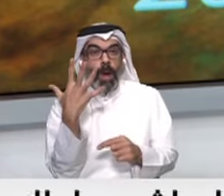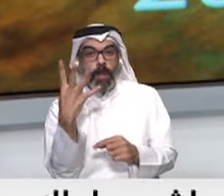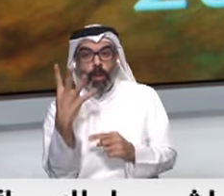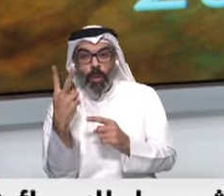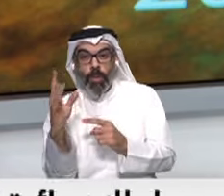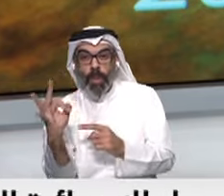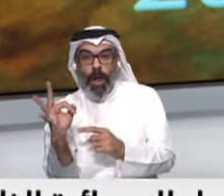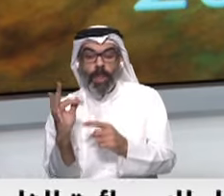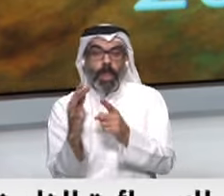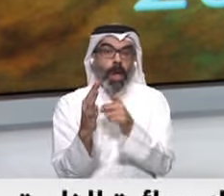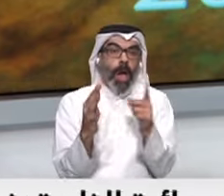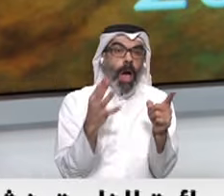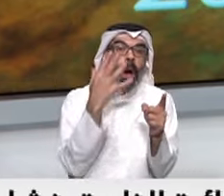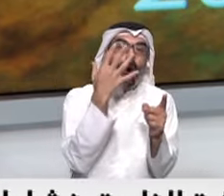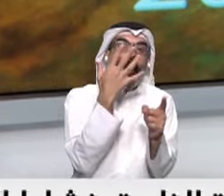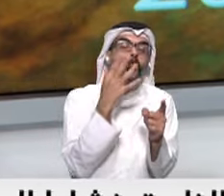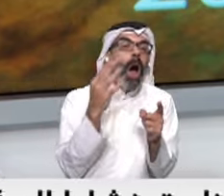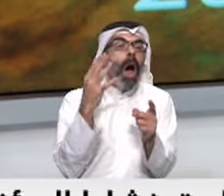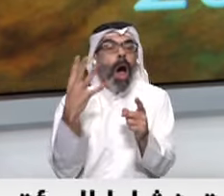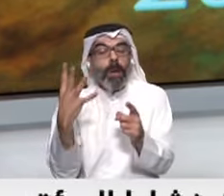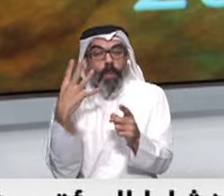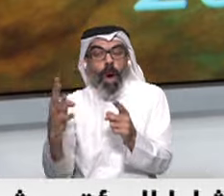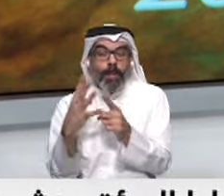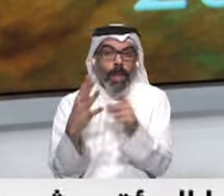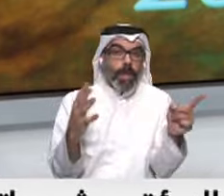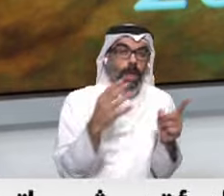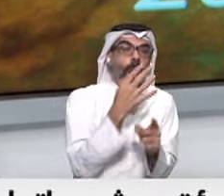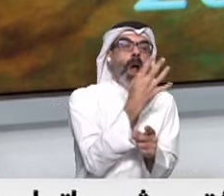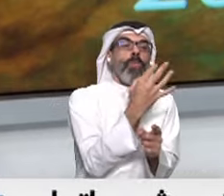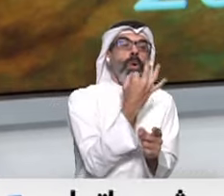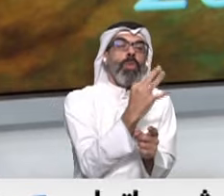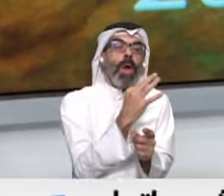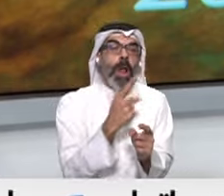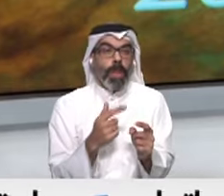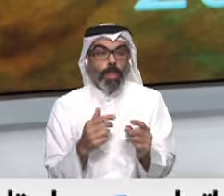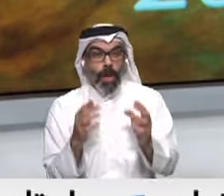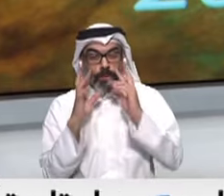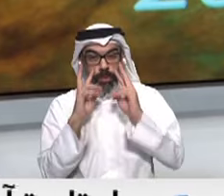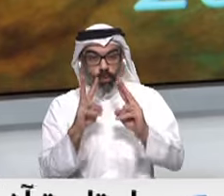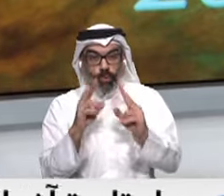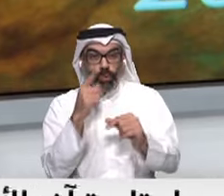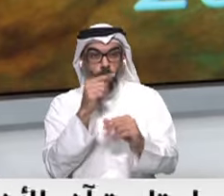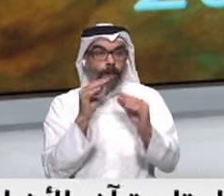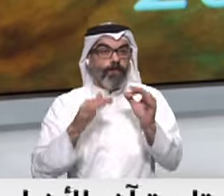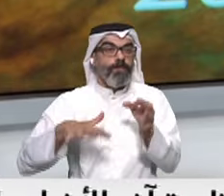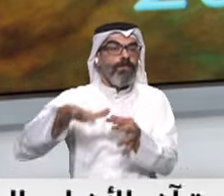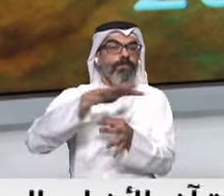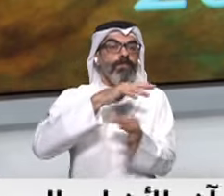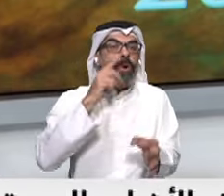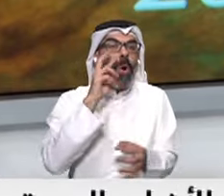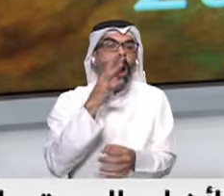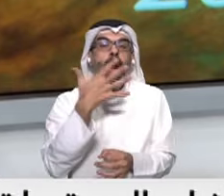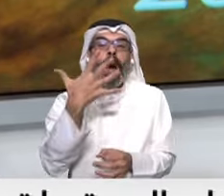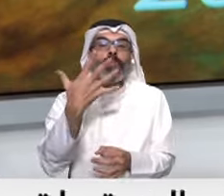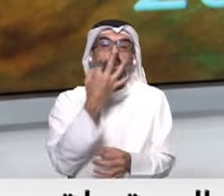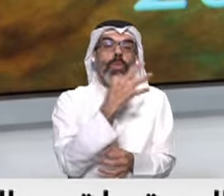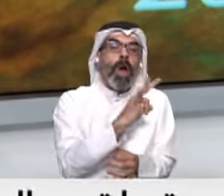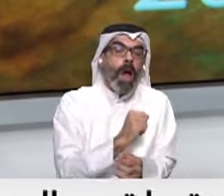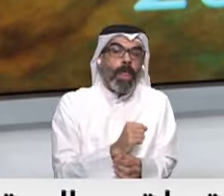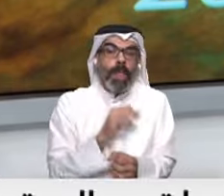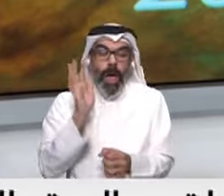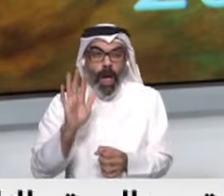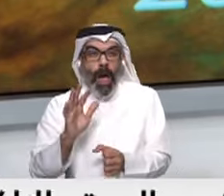44 درجه مئويه في المناطق السكنيه في مدينه الكويت من 34 عفوا الى ال 35 درجه